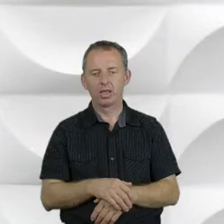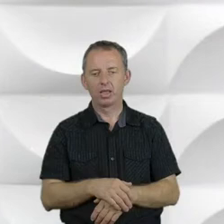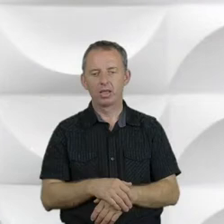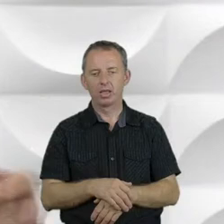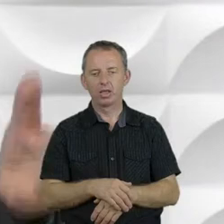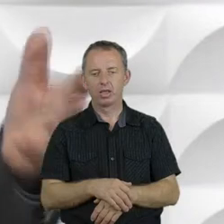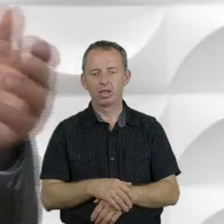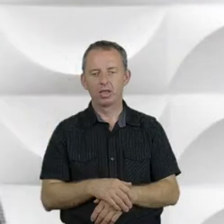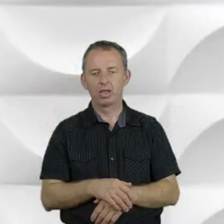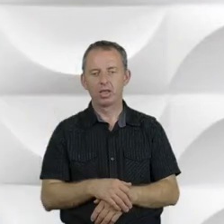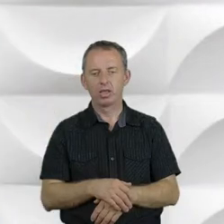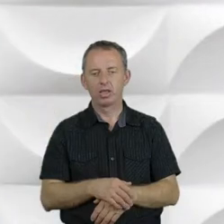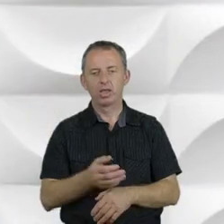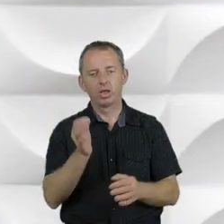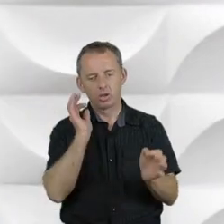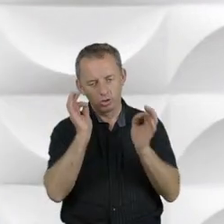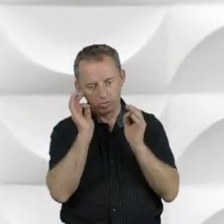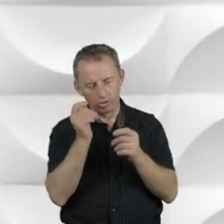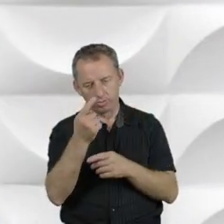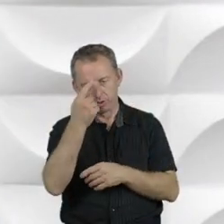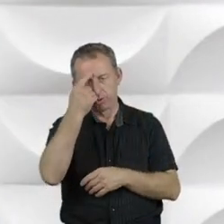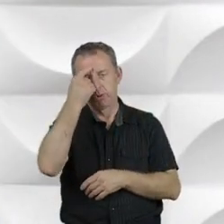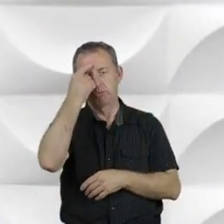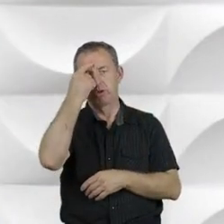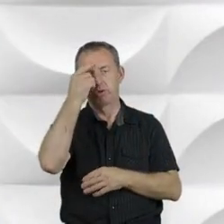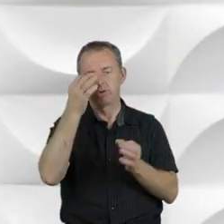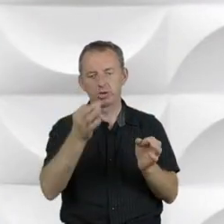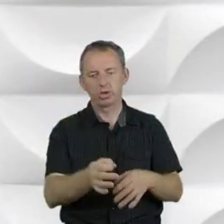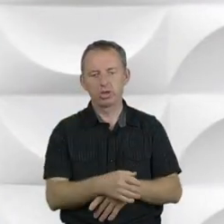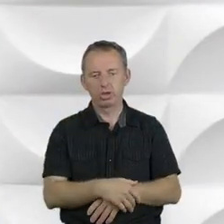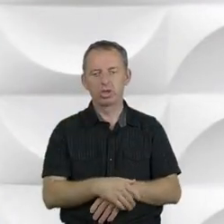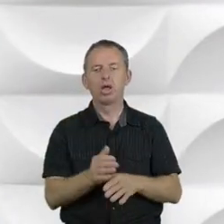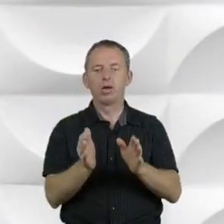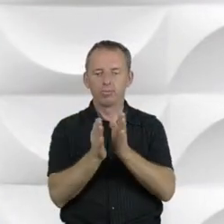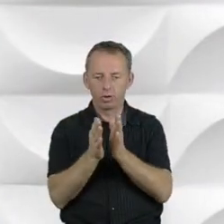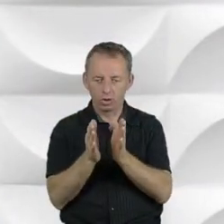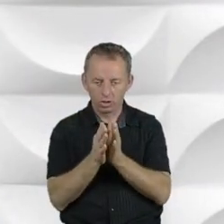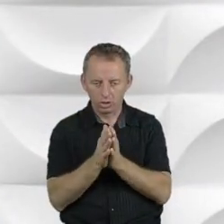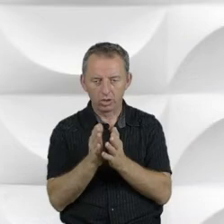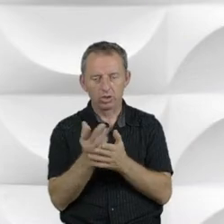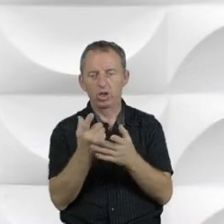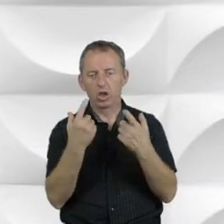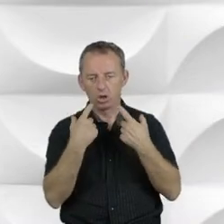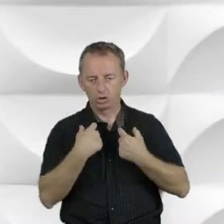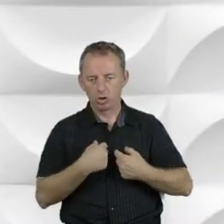jak dowiedziałem się, ktoś mi przypomniał dzisiaj, że modliły się niektóre osoby.